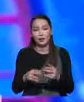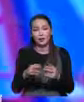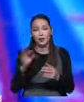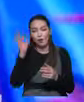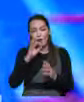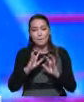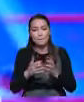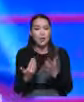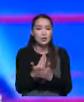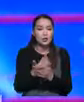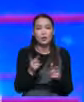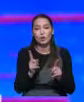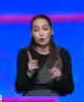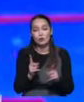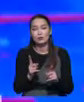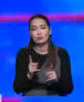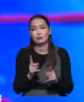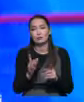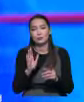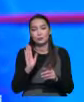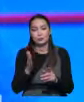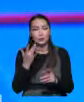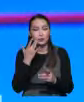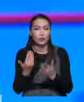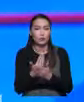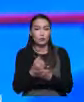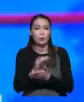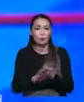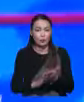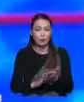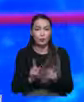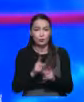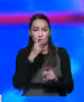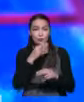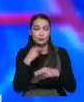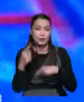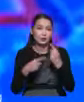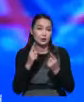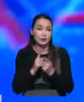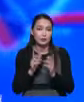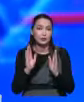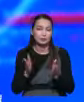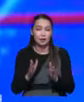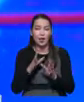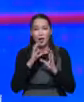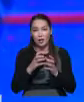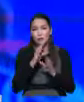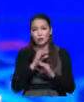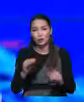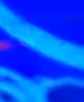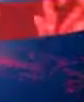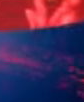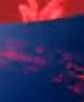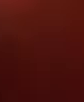жер жаһандағы жаңалықтардан тыс қалмаймыз, сіз де қалыс қалмаңыз. Келесіде жүздескенше, әлем тыныш